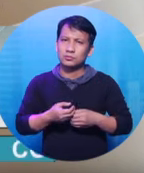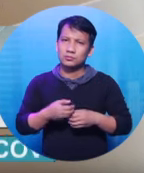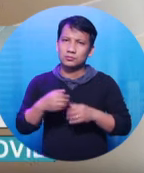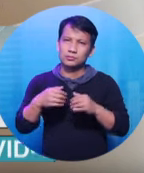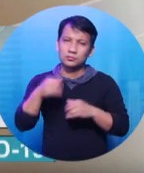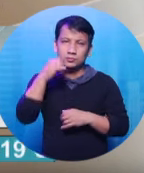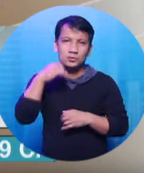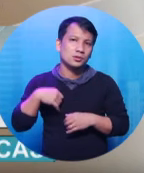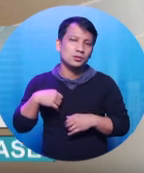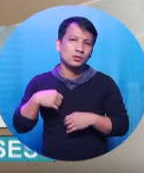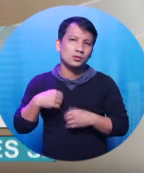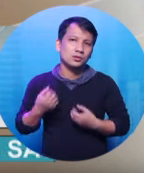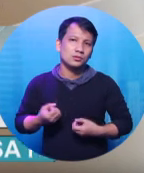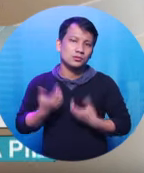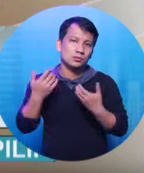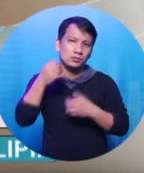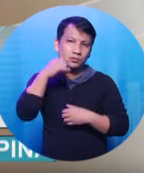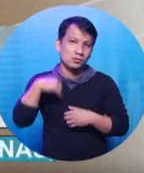honestly.